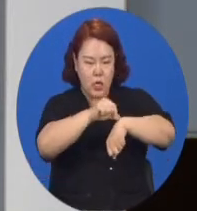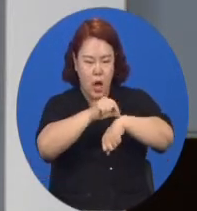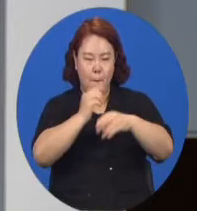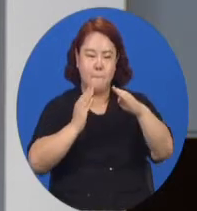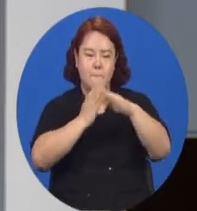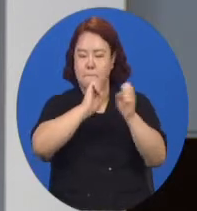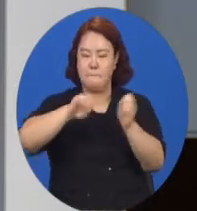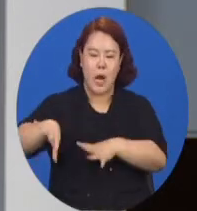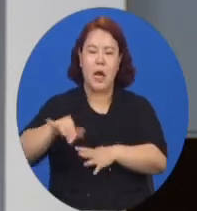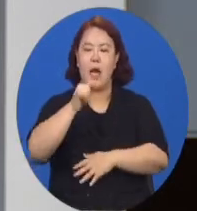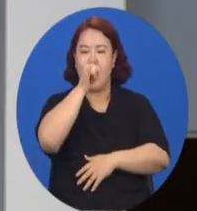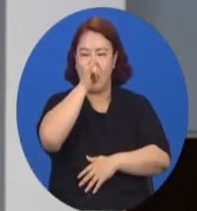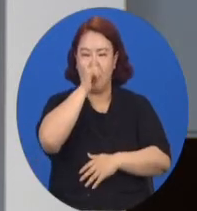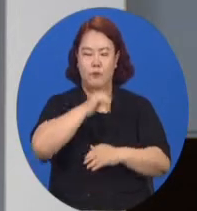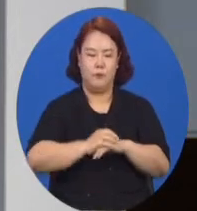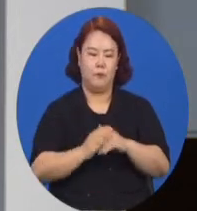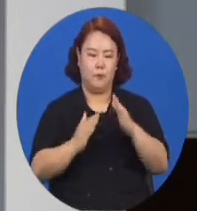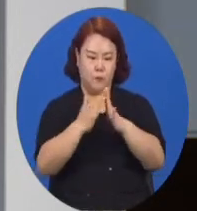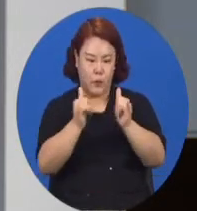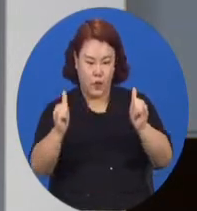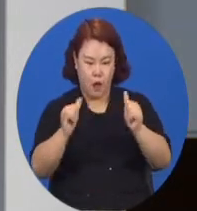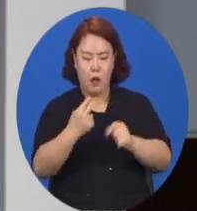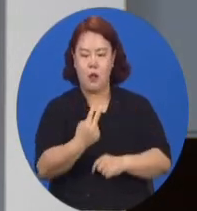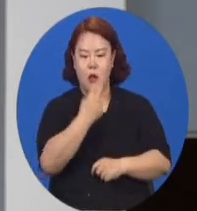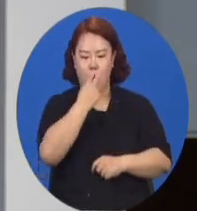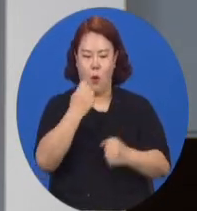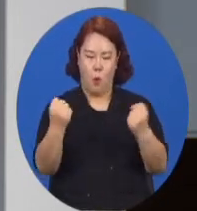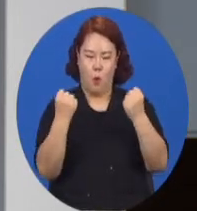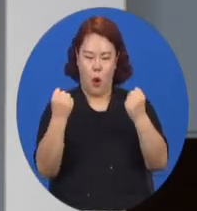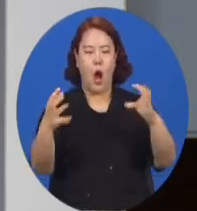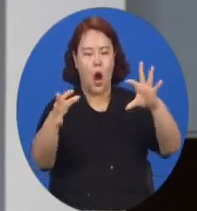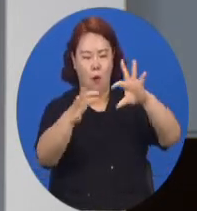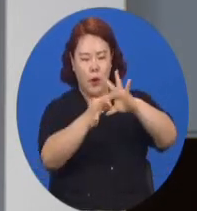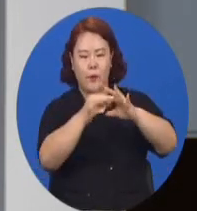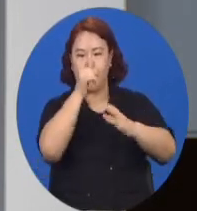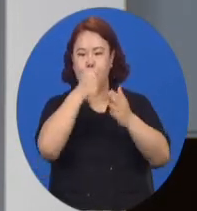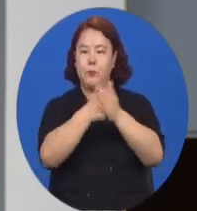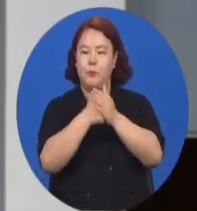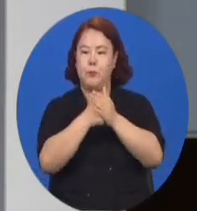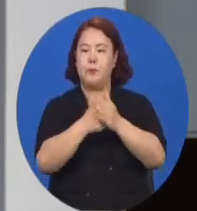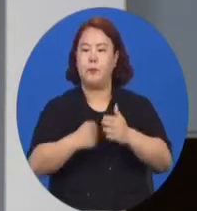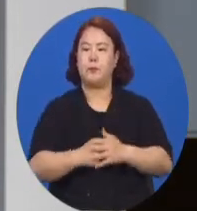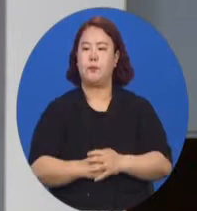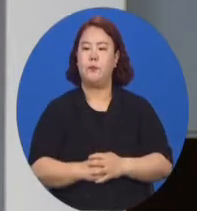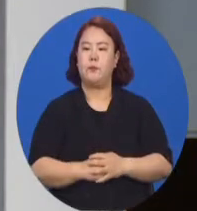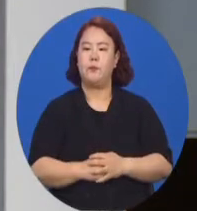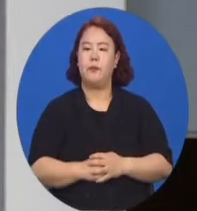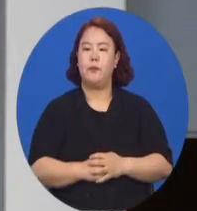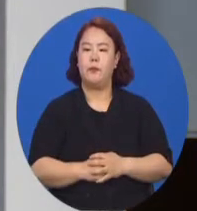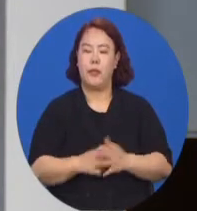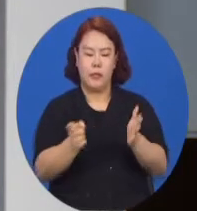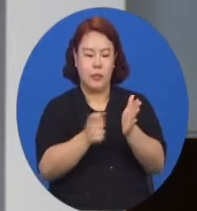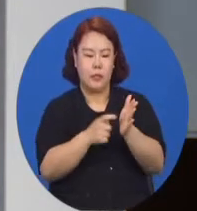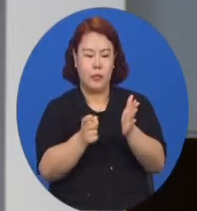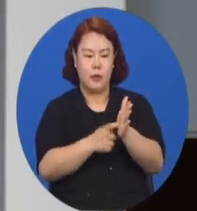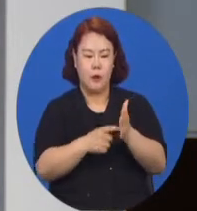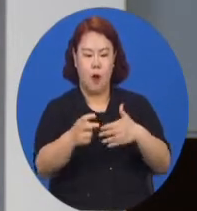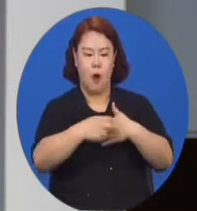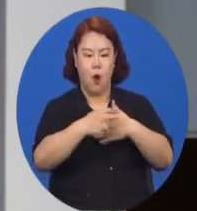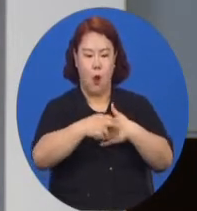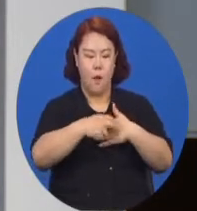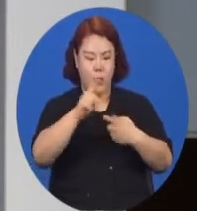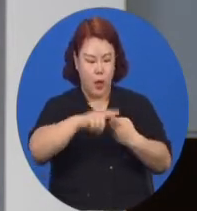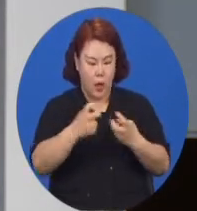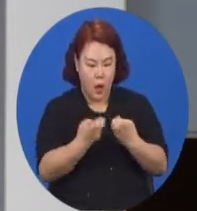나오고 있는데요. 아무래도 주민들의 생명과 건강에 직결되는 사안이 될 것 같습니다. 응급의료 대책 또 의료시설